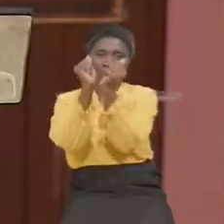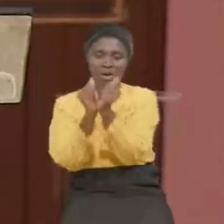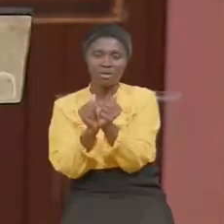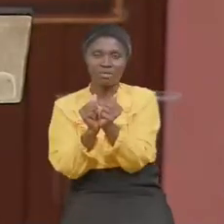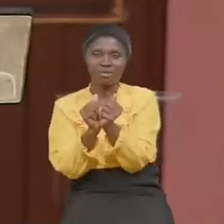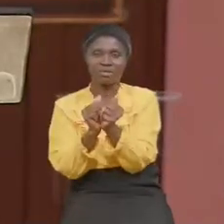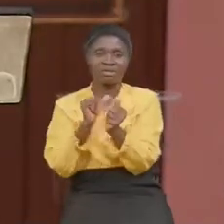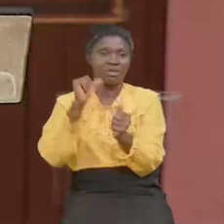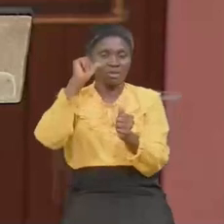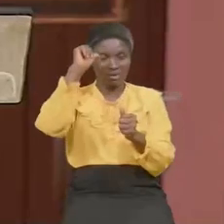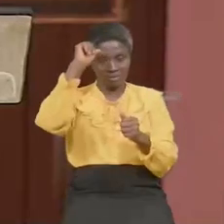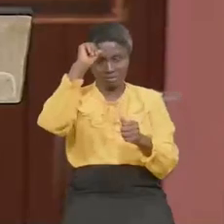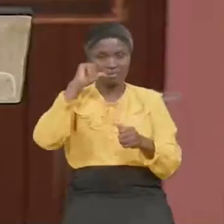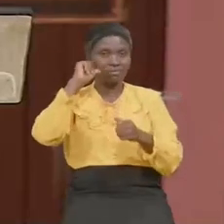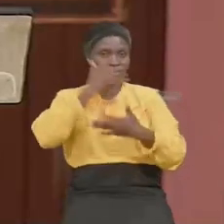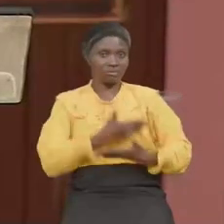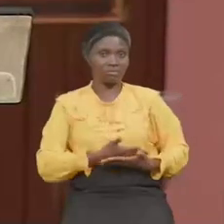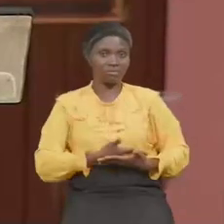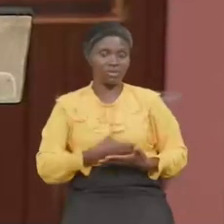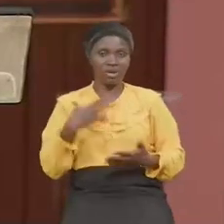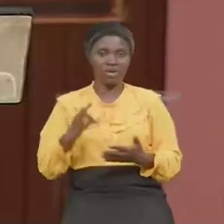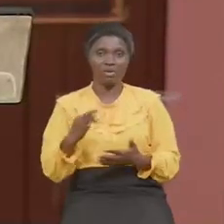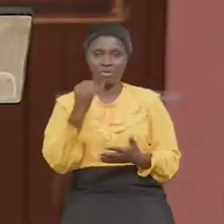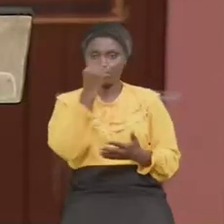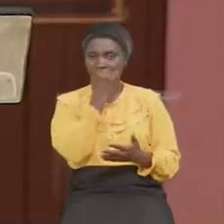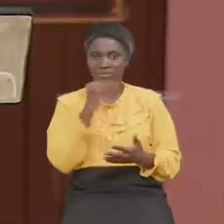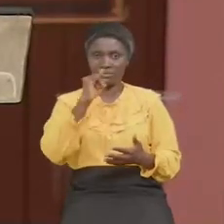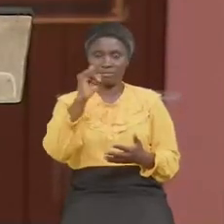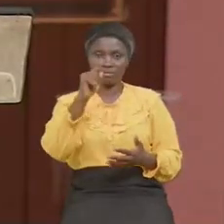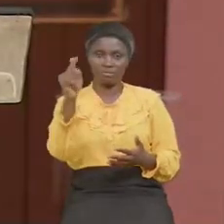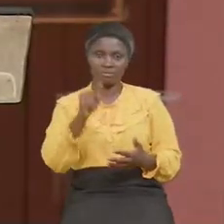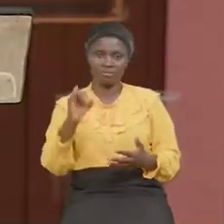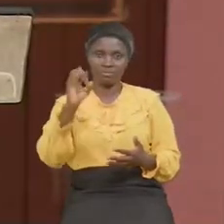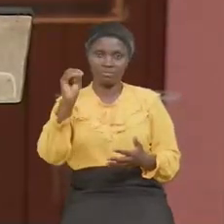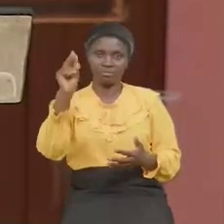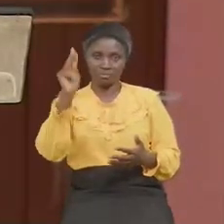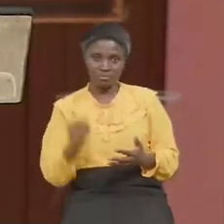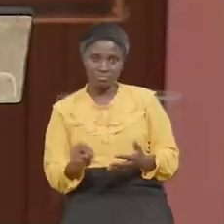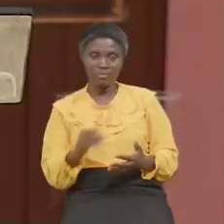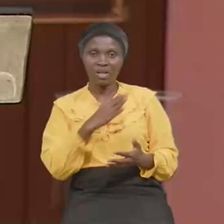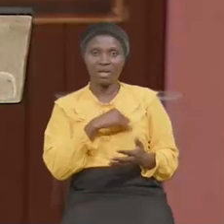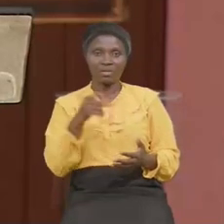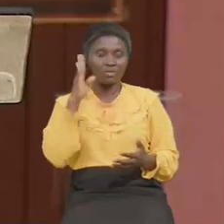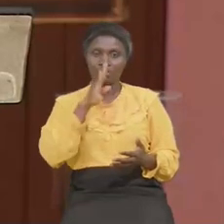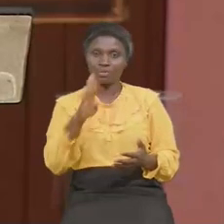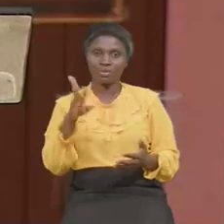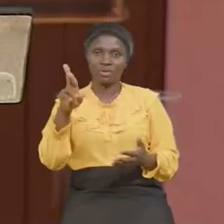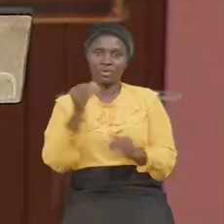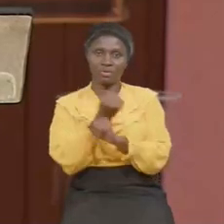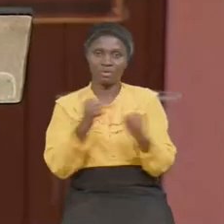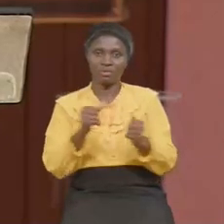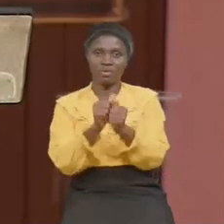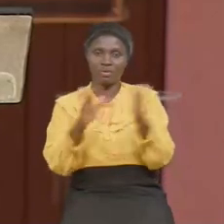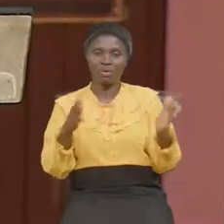vous avez été vendus. Et ce n'est pas à prix d'argent que vous serez rachetés. Car ainsi parle le